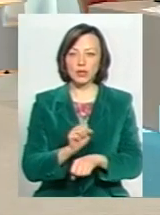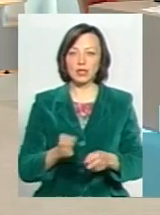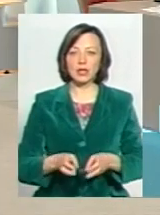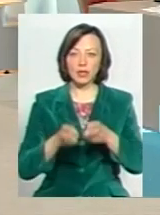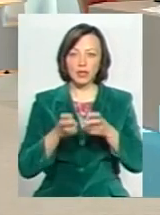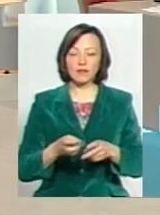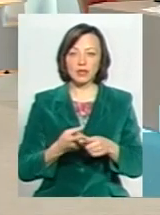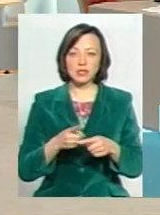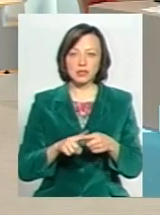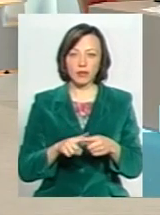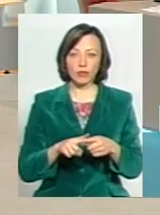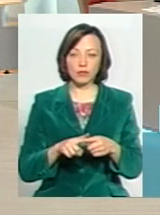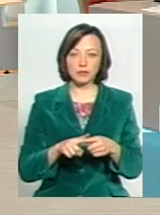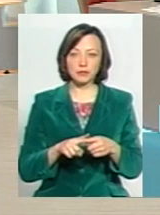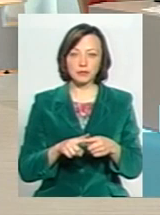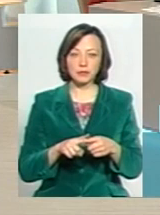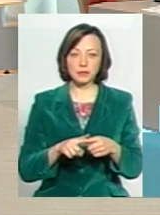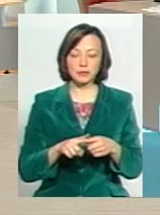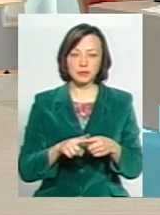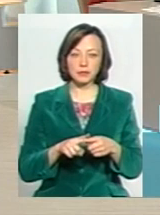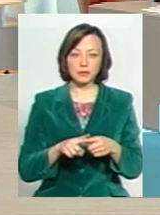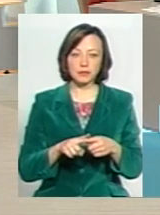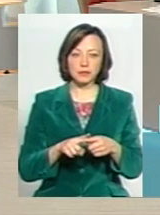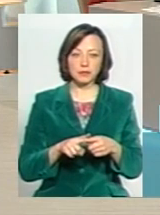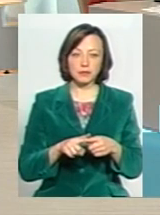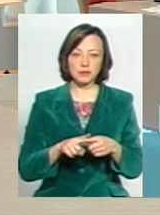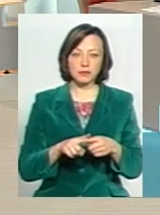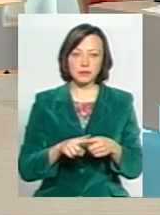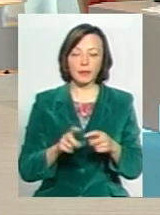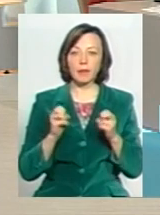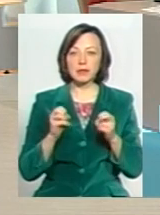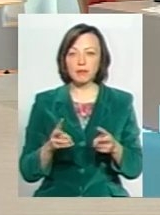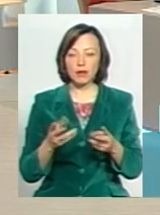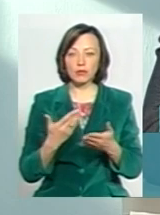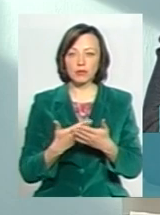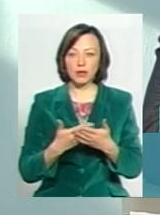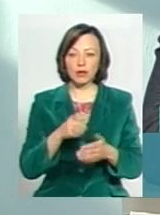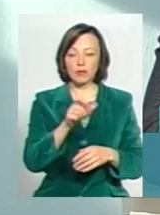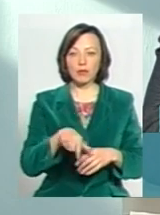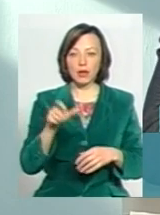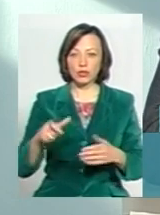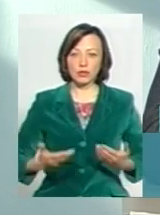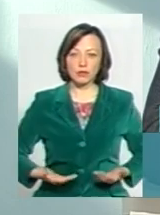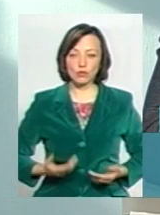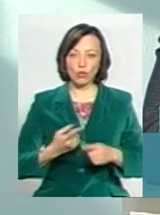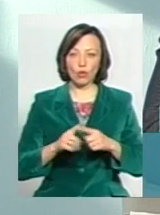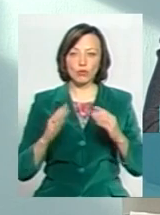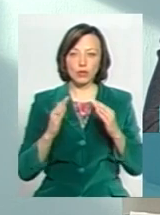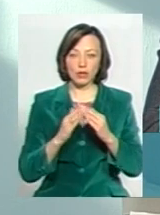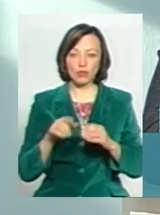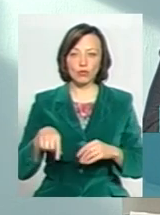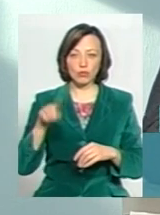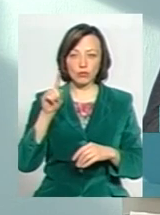ліфт – це наразити на небезпеку мешканців цього будинку. В